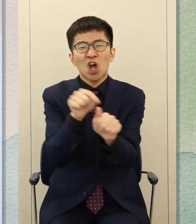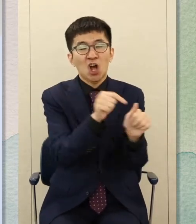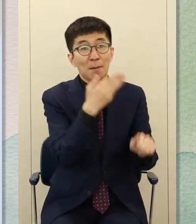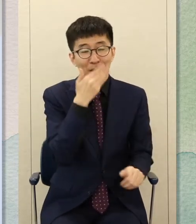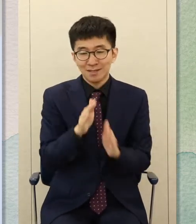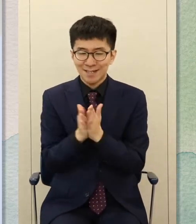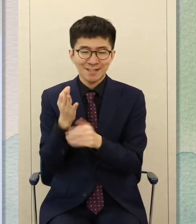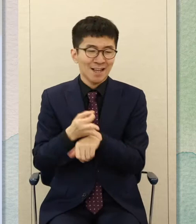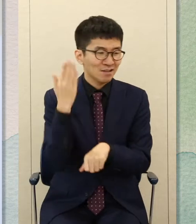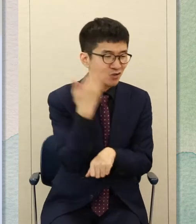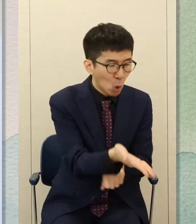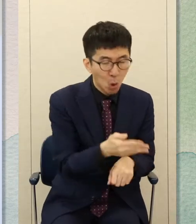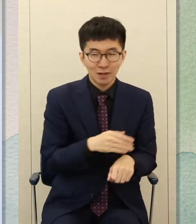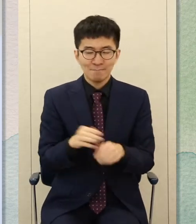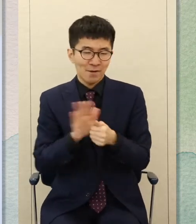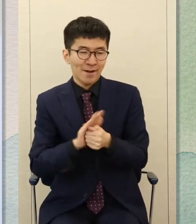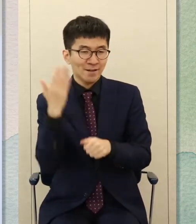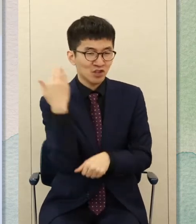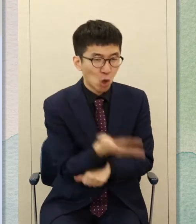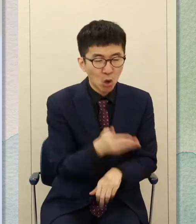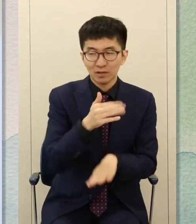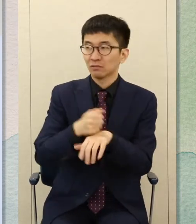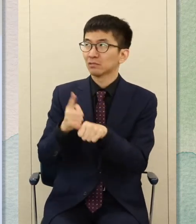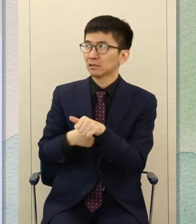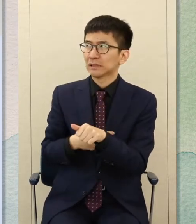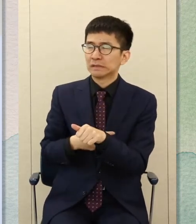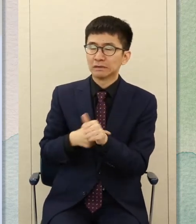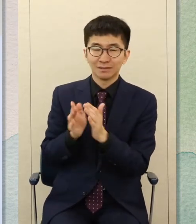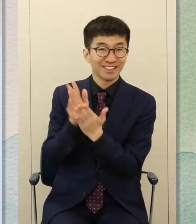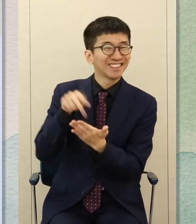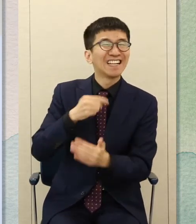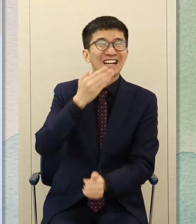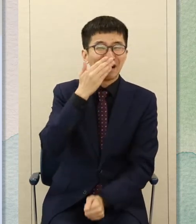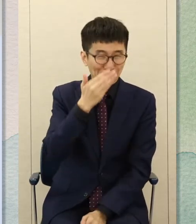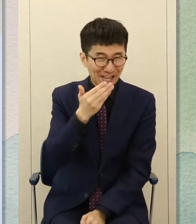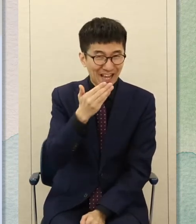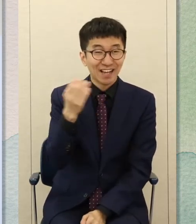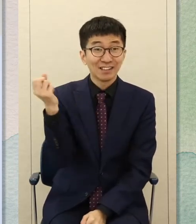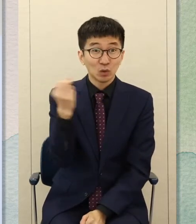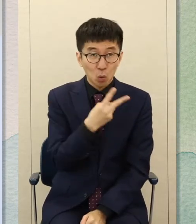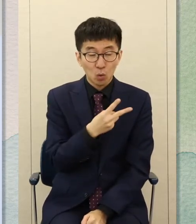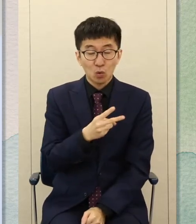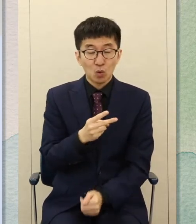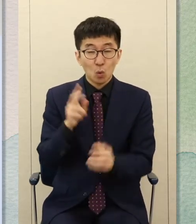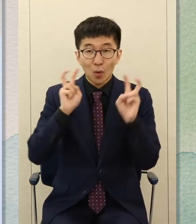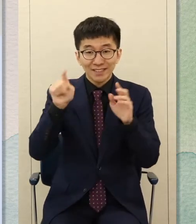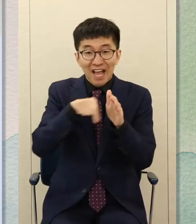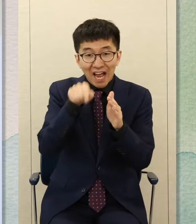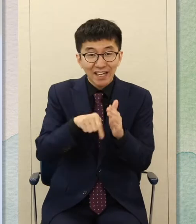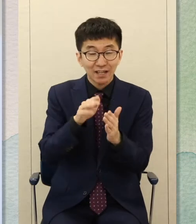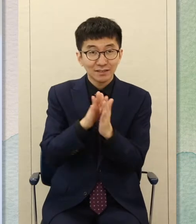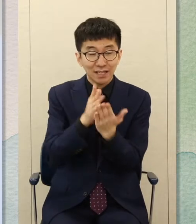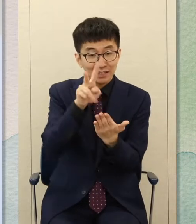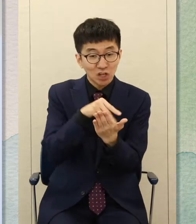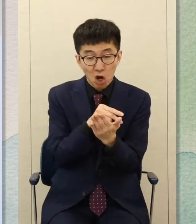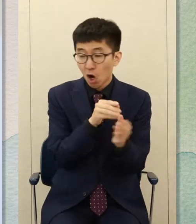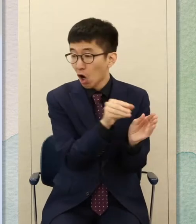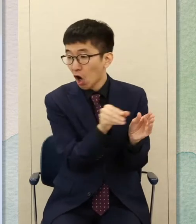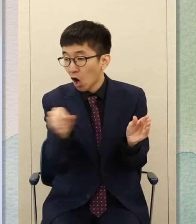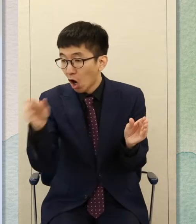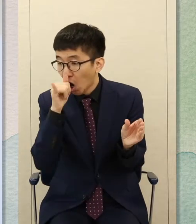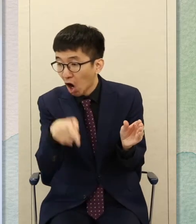책도 사주고 이러면 당연히 많이 읽겠죠. 근데 그거 좀 어려워요. 그리고 직장 도서관이 있으면 역시 책을 많이 읽어요.